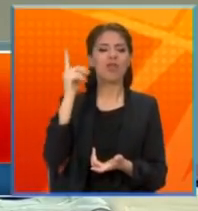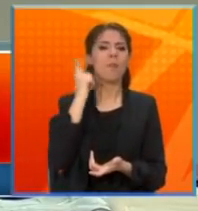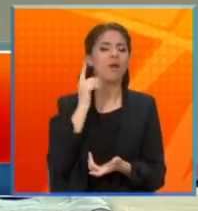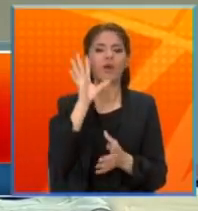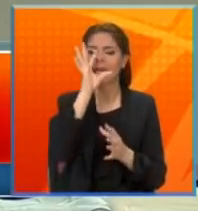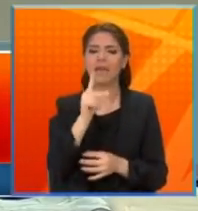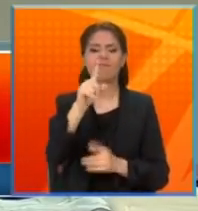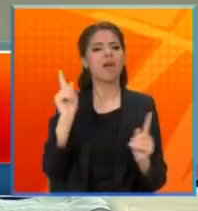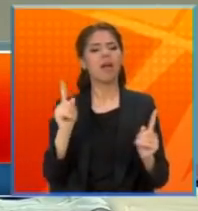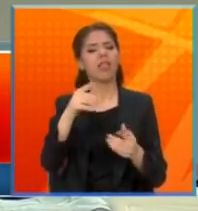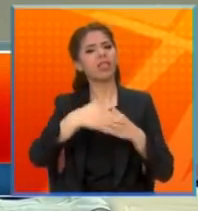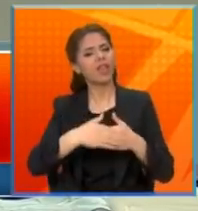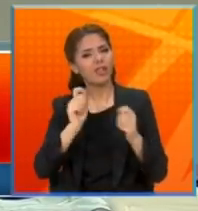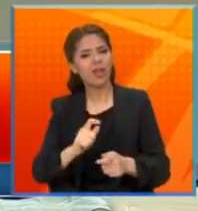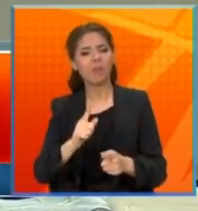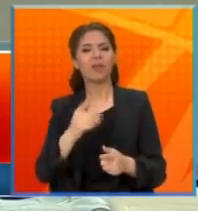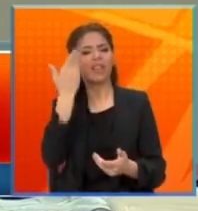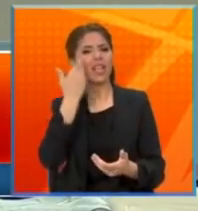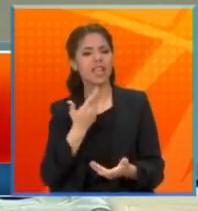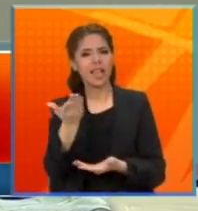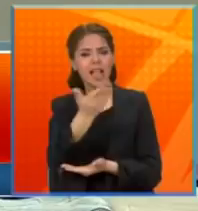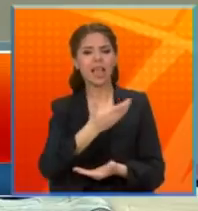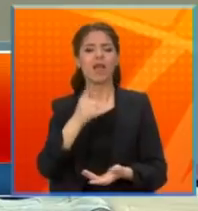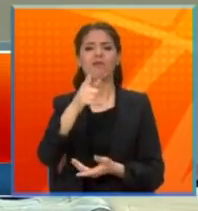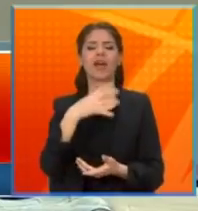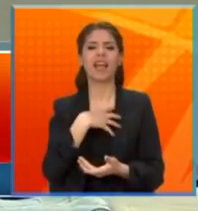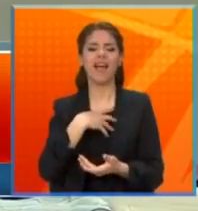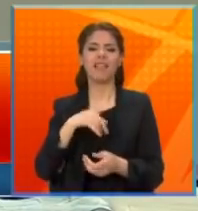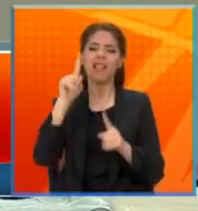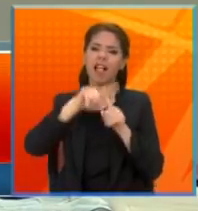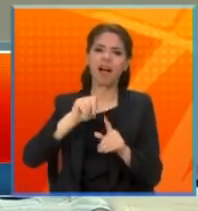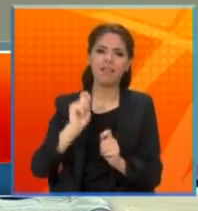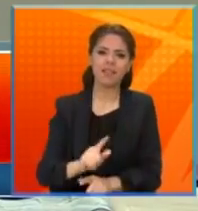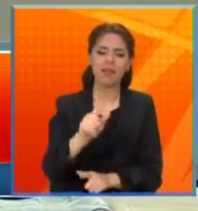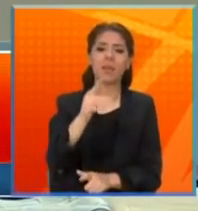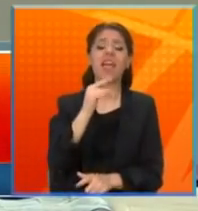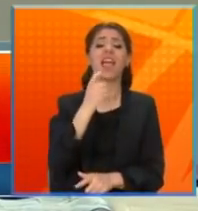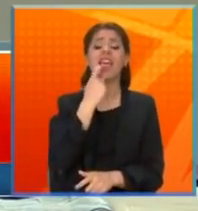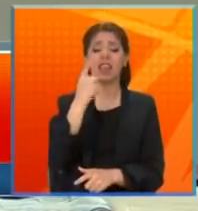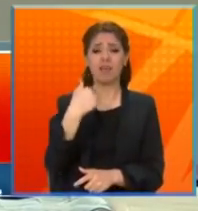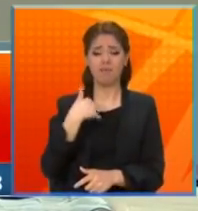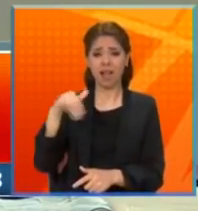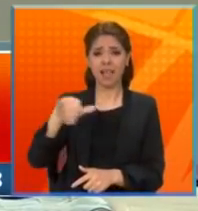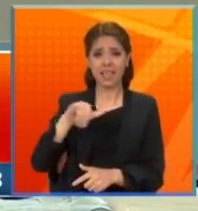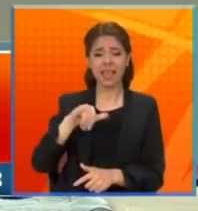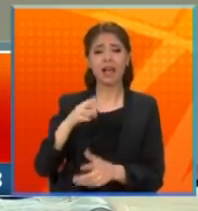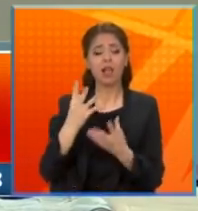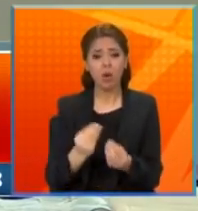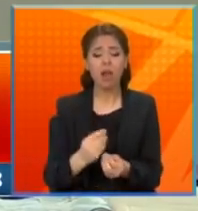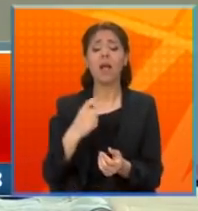Bugünler kendinize yatırım olsun. Yaşı bana yakın olanlara, benden büyüklere